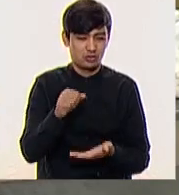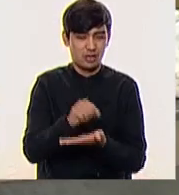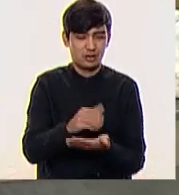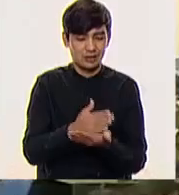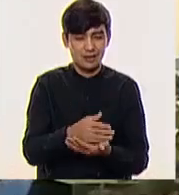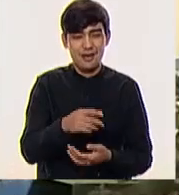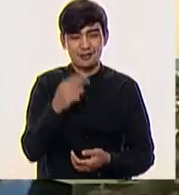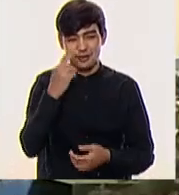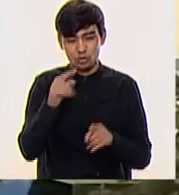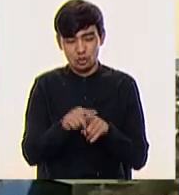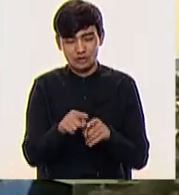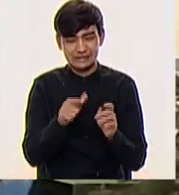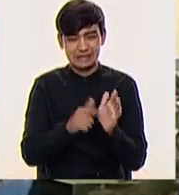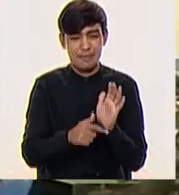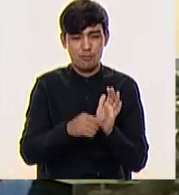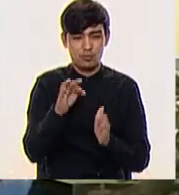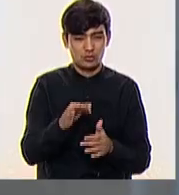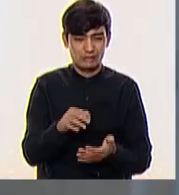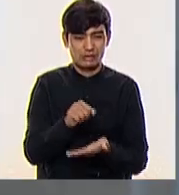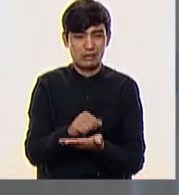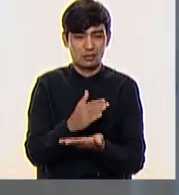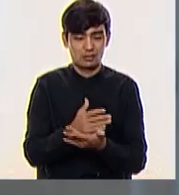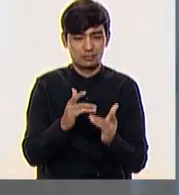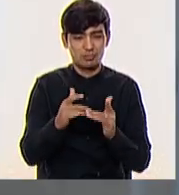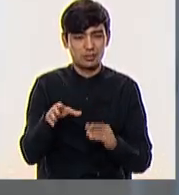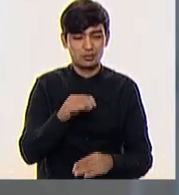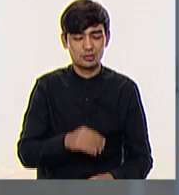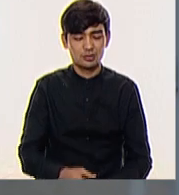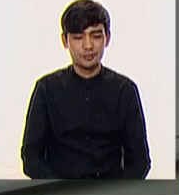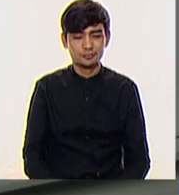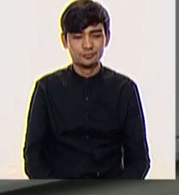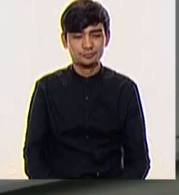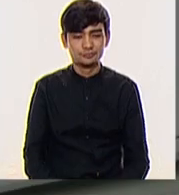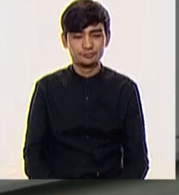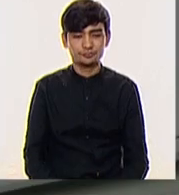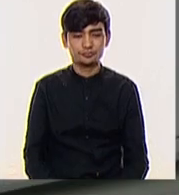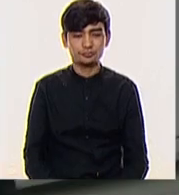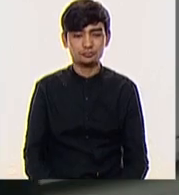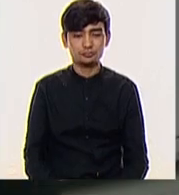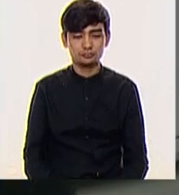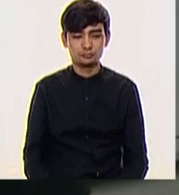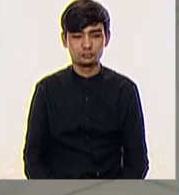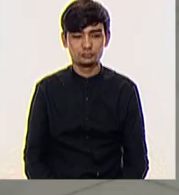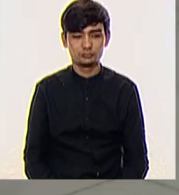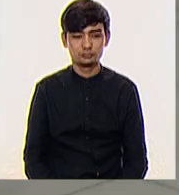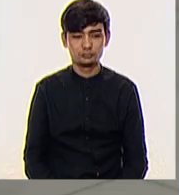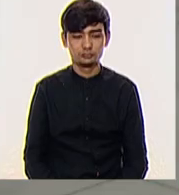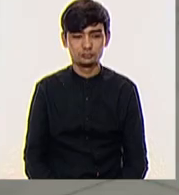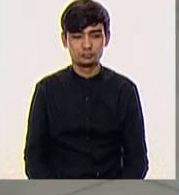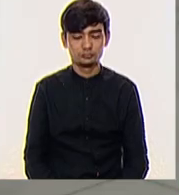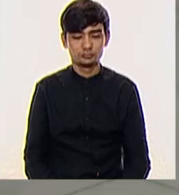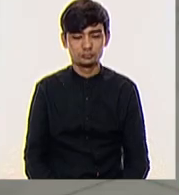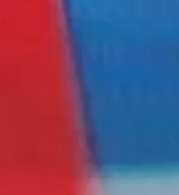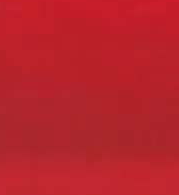столицы тоже занято более 70% коек. Ардак Камал, Ринат Абулхаиров, Информбюро,